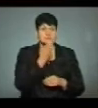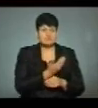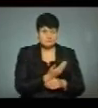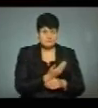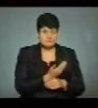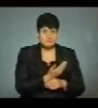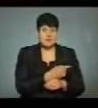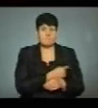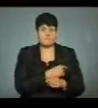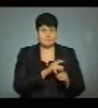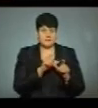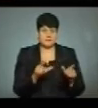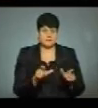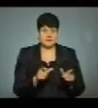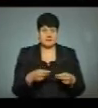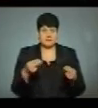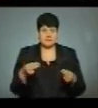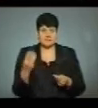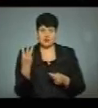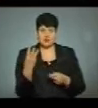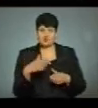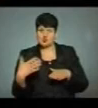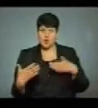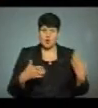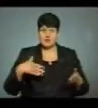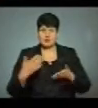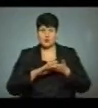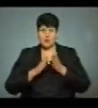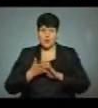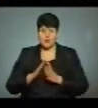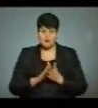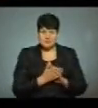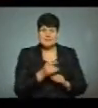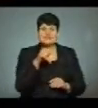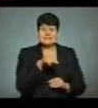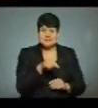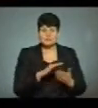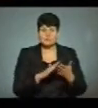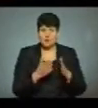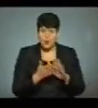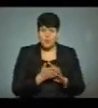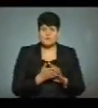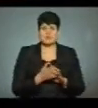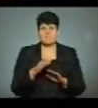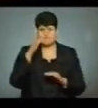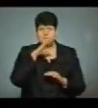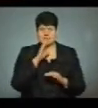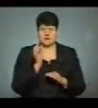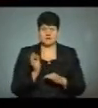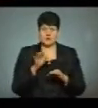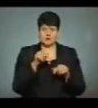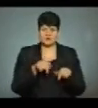на медичну установу, підписується трьохсторонній договір. З цим підписаним трьохстороннім договором батьки з дитиною приходять до